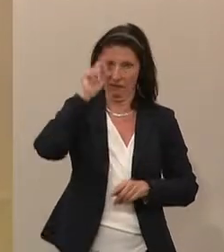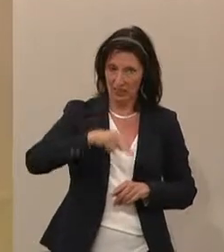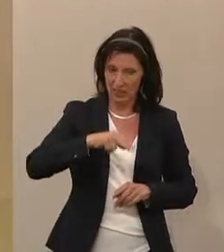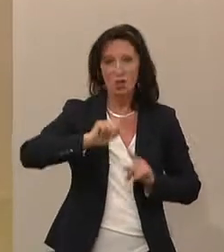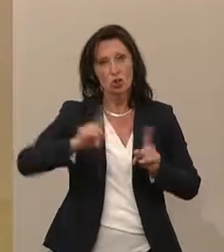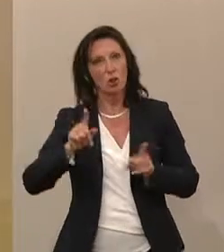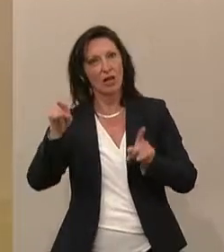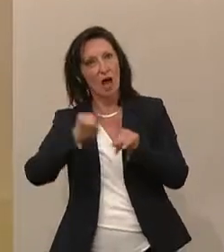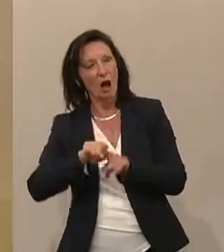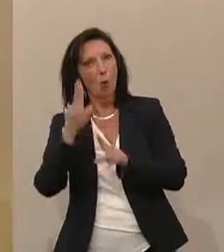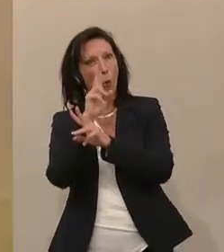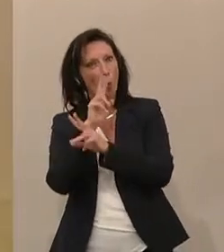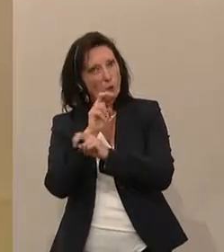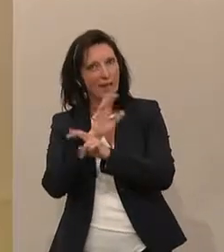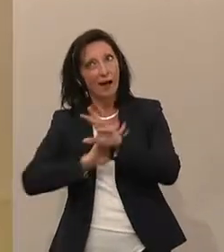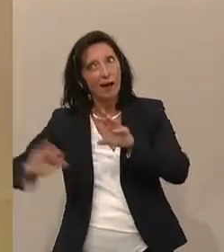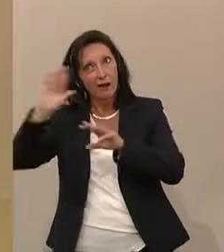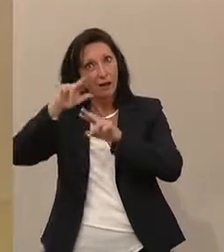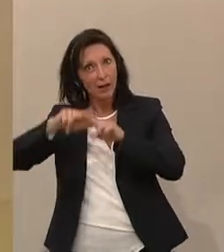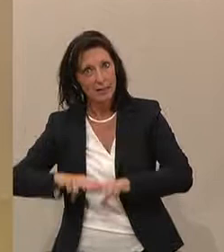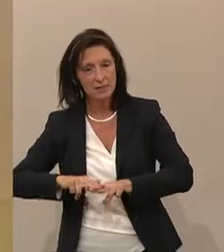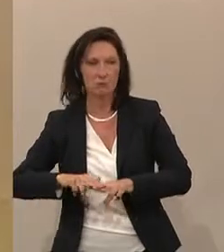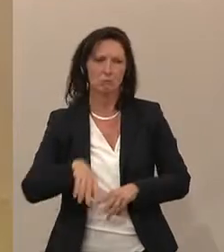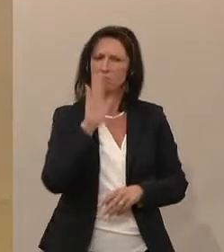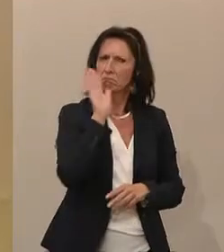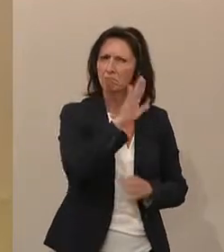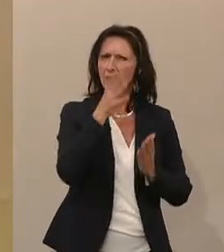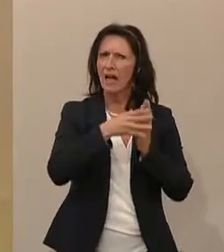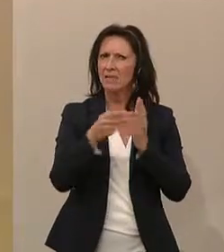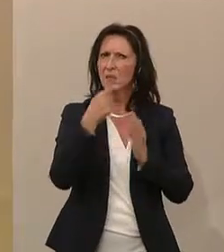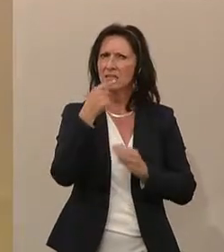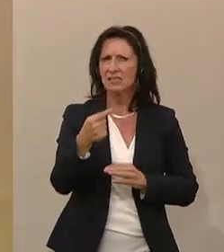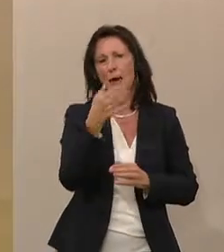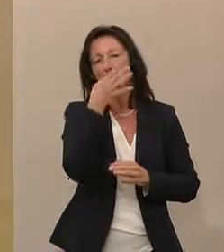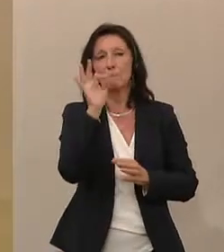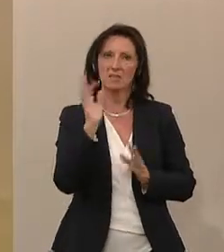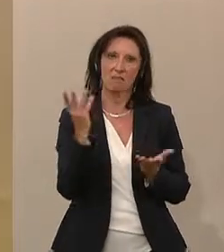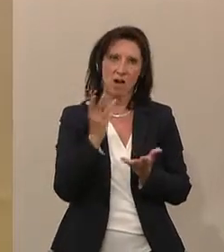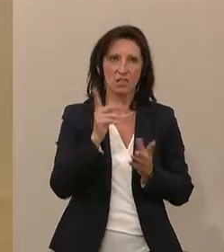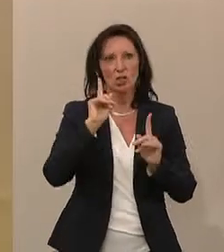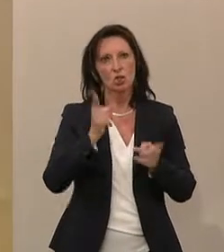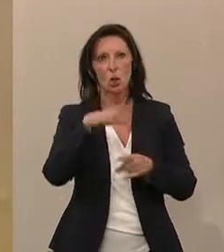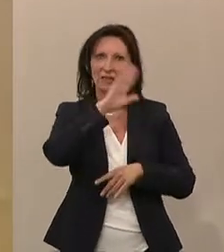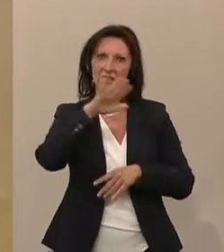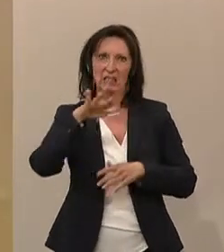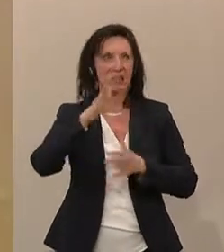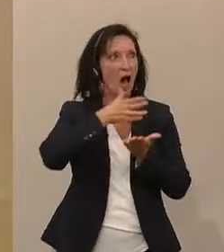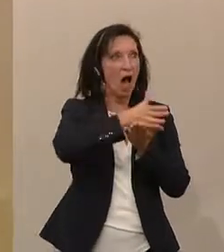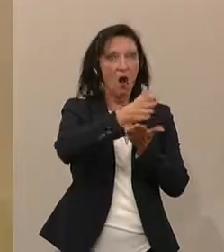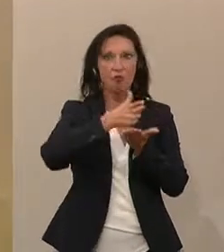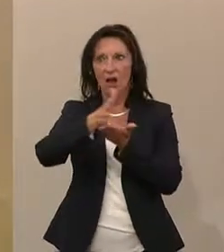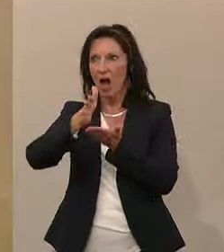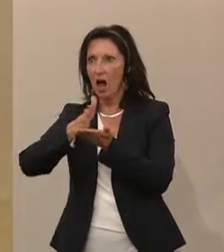umgelegt werden kann und muss. Und wenn Ihre Experten sagen, es wäre doch viel gescheiter, wenn wir die Kinder verteilen und nicht